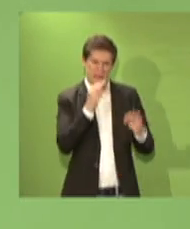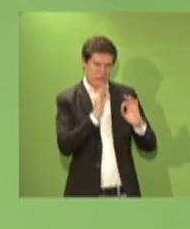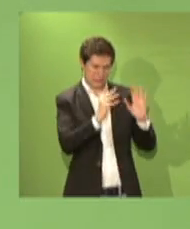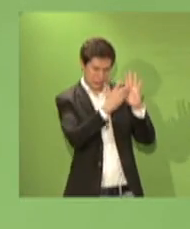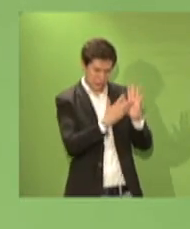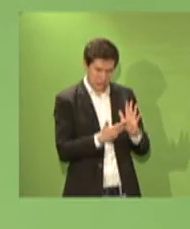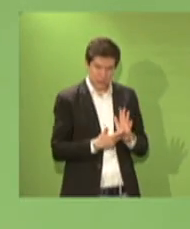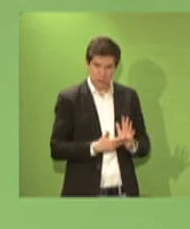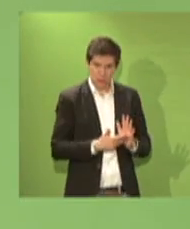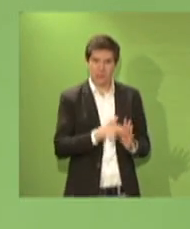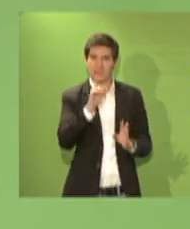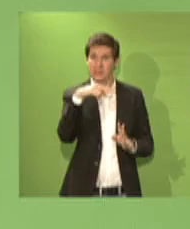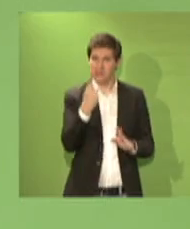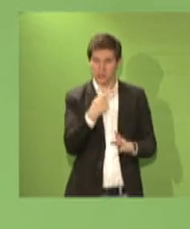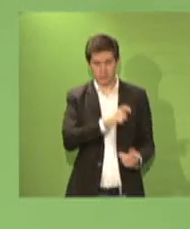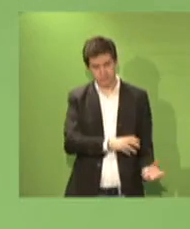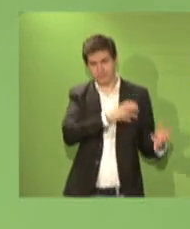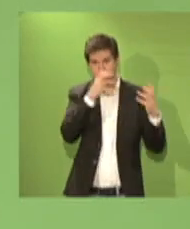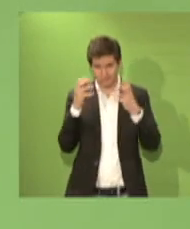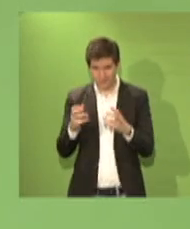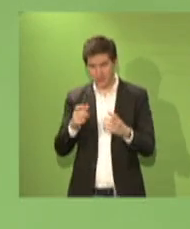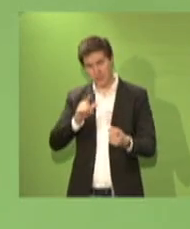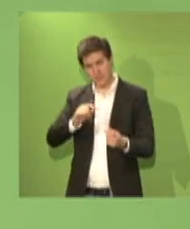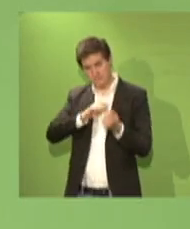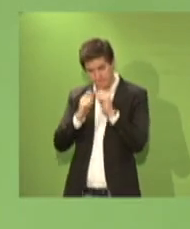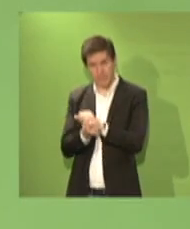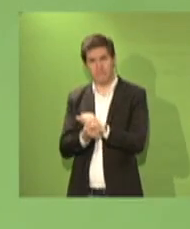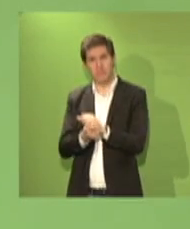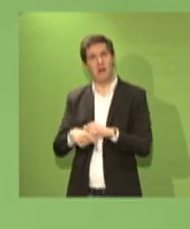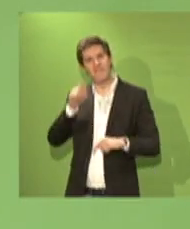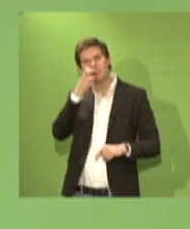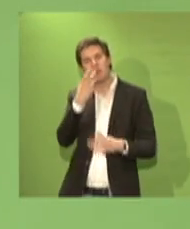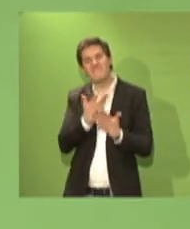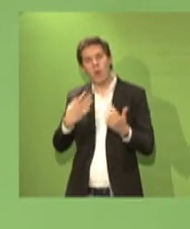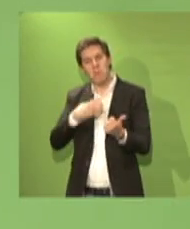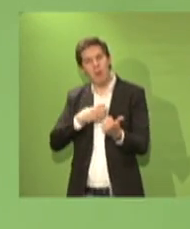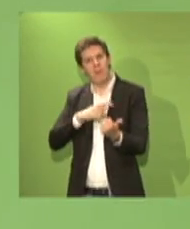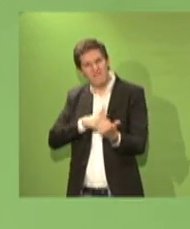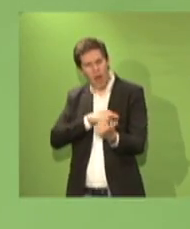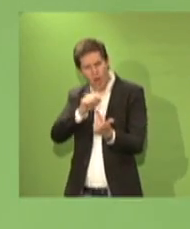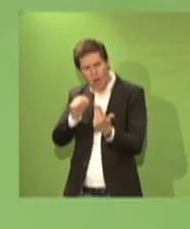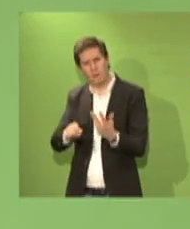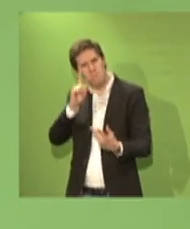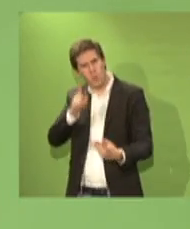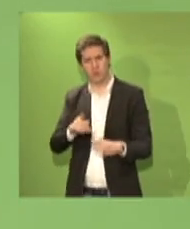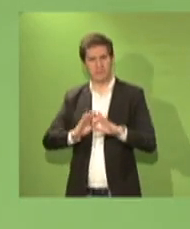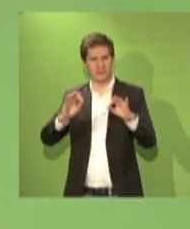diese Veränderungen auf. Packen wir da an, wo der Schuh tatsächlich drückt. Denn der